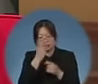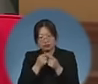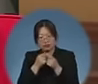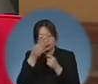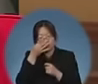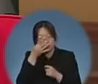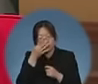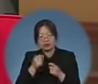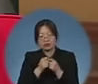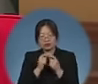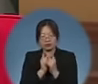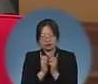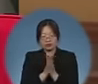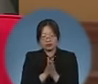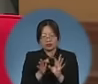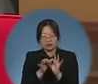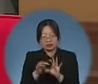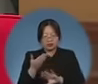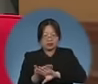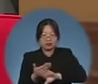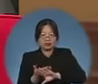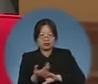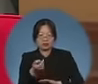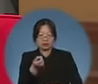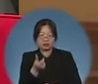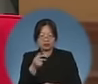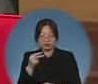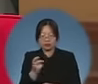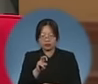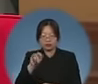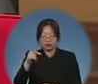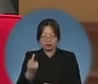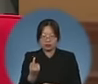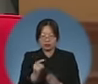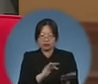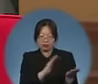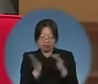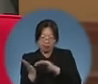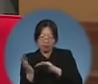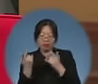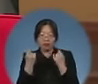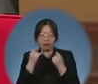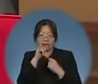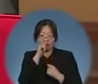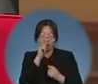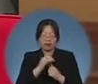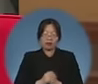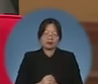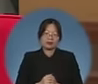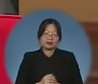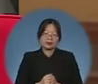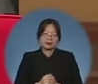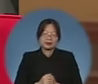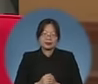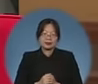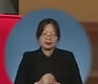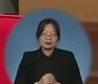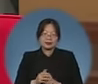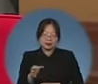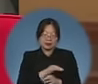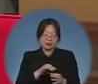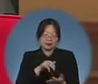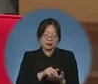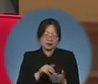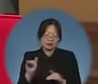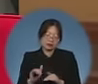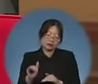이게 직접적인 연관이 있는 게 아니라 약간 도미노 같은 현상이 있더라. 무슨 소리냐면 이 경제적인